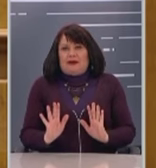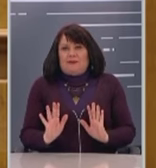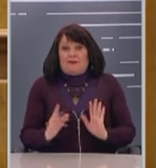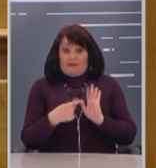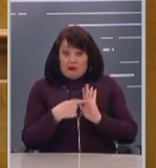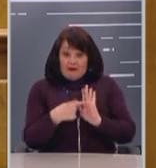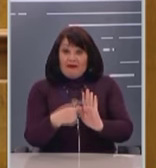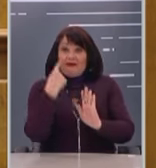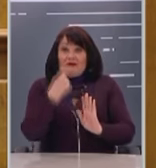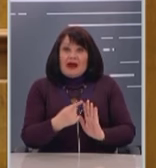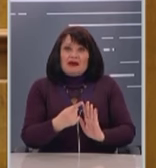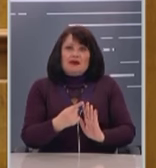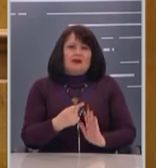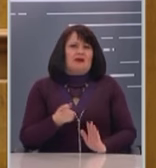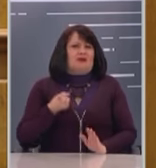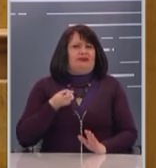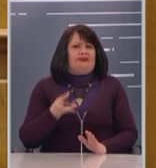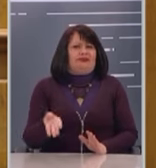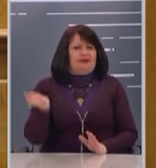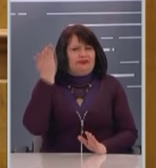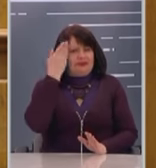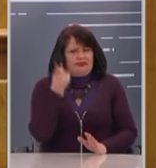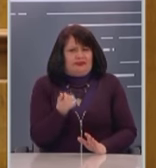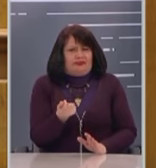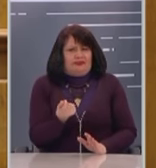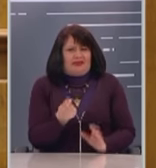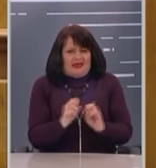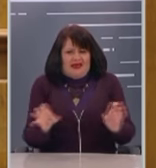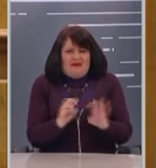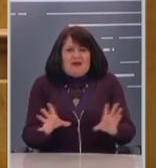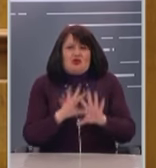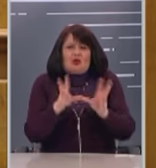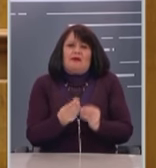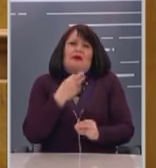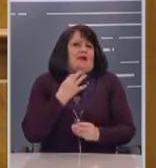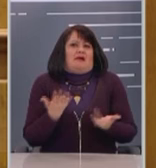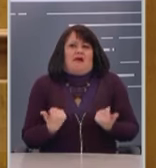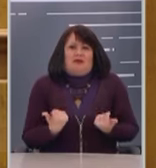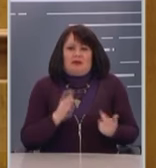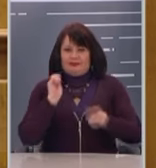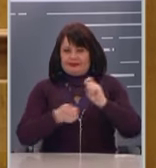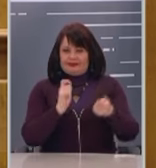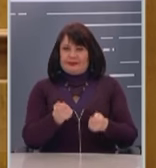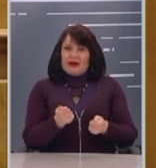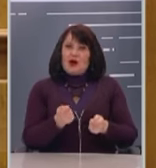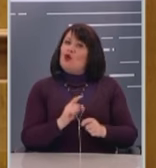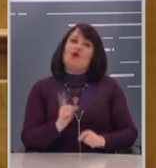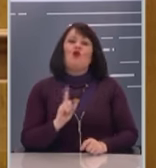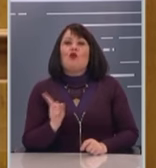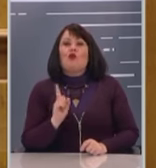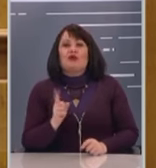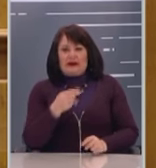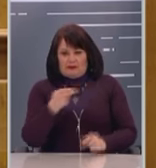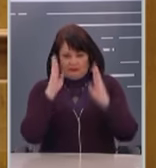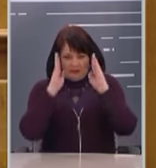Εμφανίζεται να έχει ξοδέψει τεράστια ποσά για εκστρατείες που όχι μόνο δεν ήταν αναγκαίες, αλλά δεν ήταν ούτε και εντός του αντικειμένου